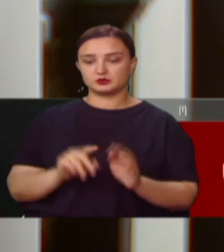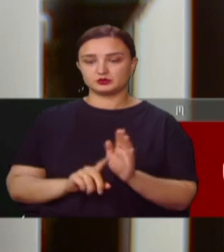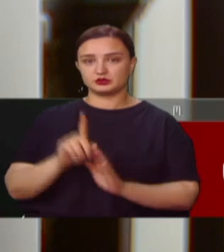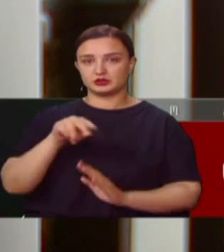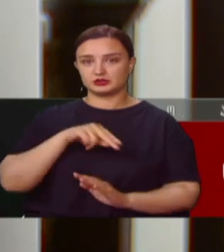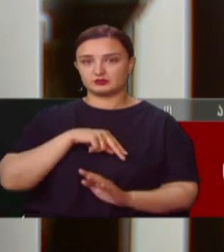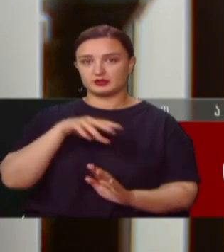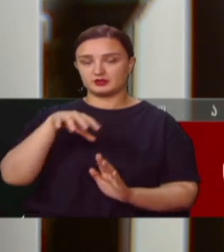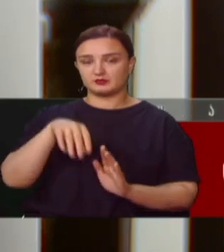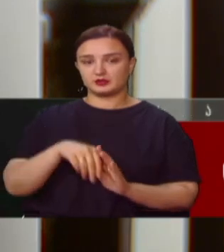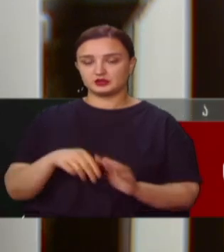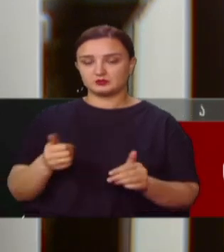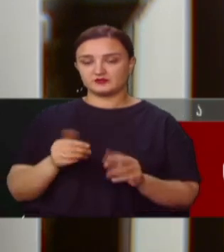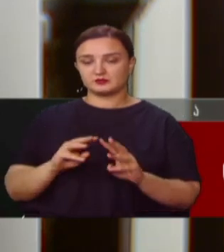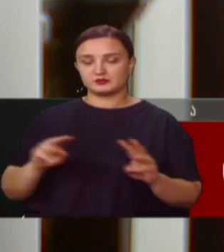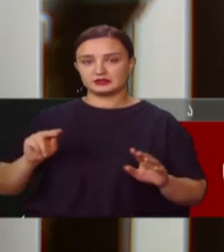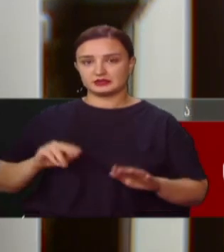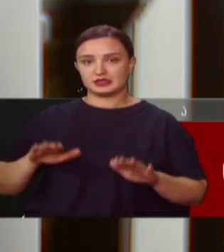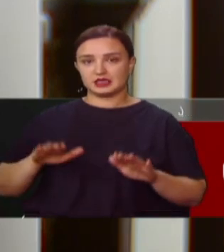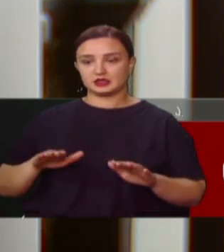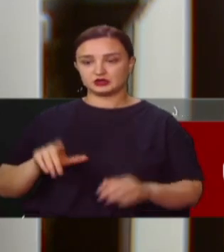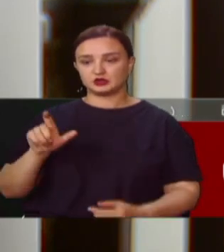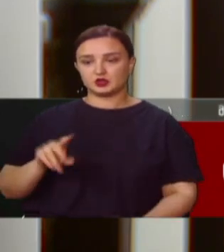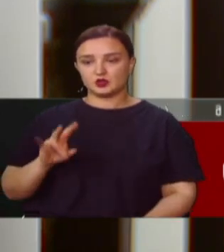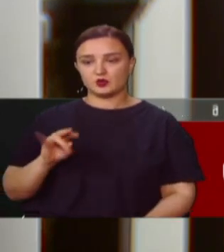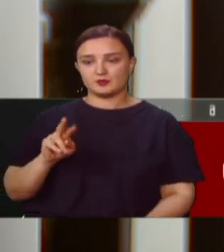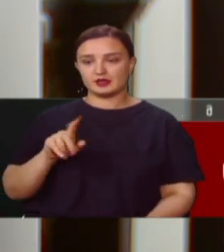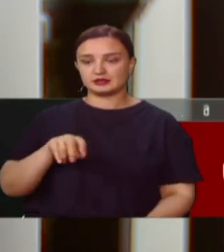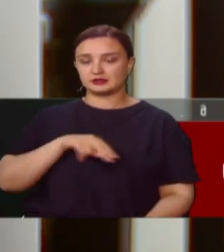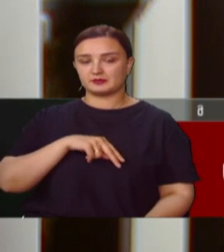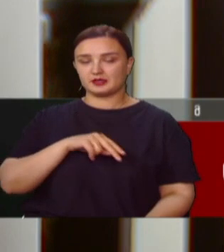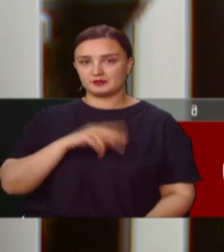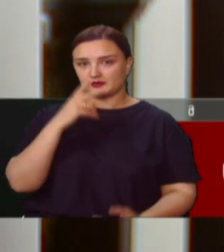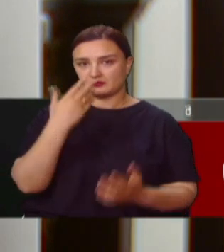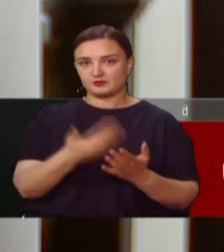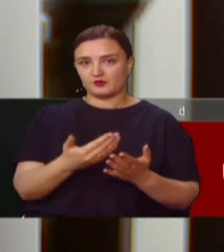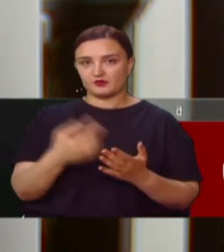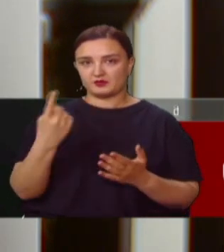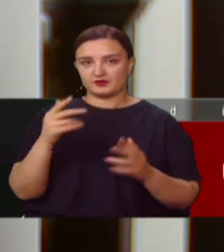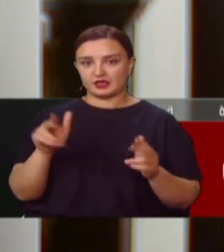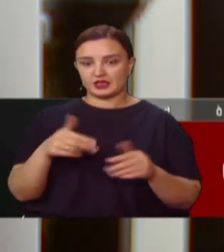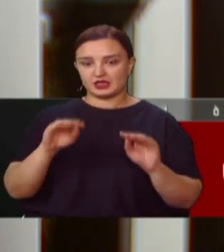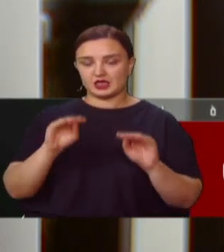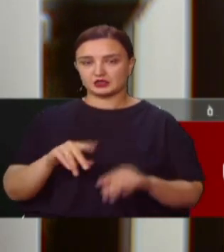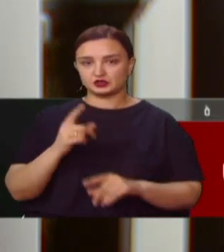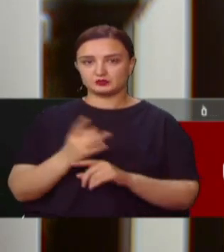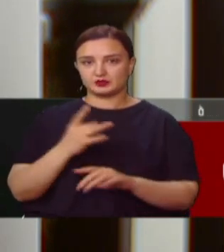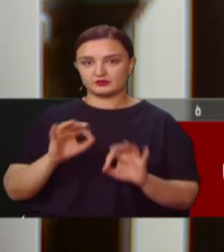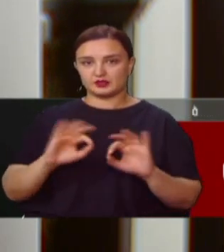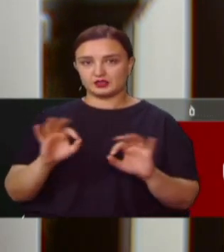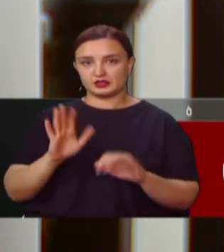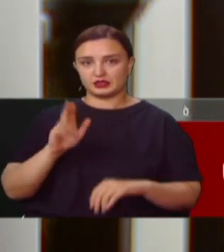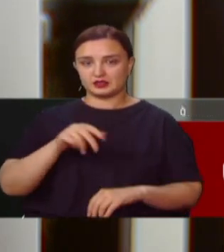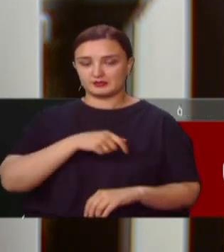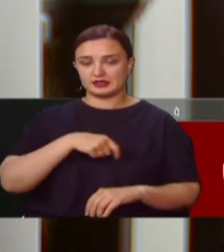ორგანოში. პრემიერ-მინისტრის რანგში ირაკლი კობახიძე დღეს პარლამენტს წარუდგენს მის პირველ ანგარიშს და პირველად მიმართავს ის დეპუტატებს, მას შემდეგ